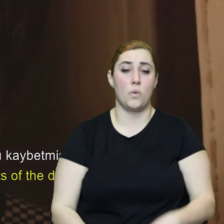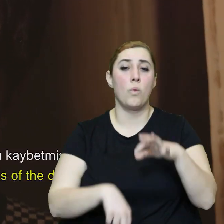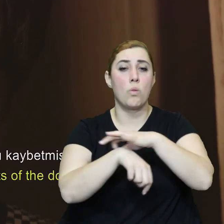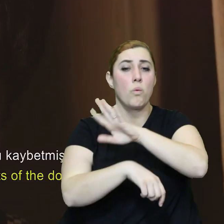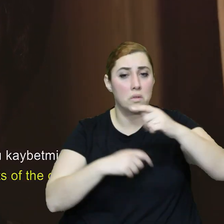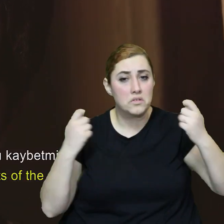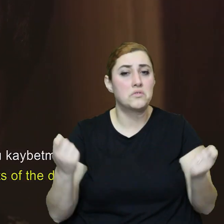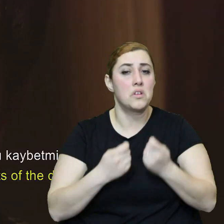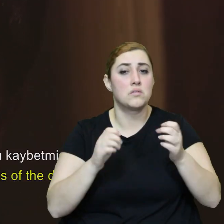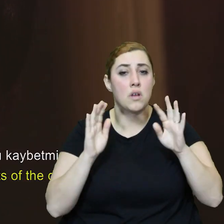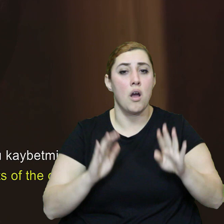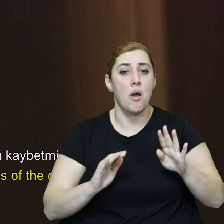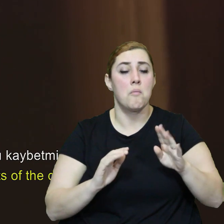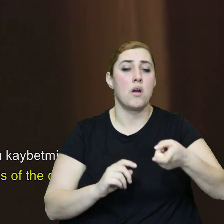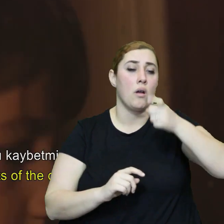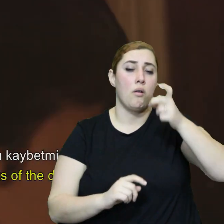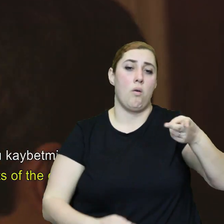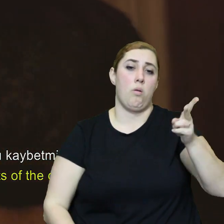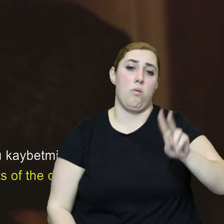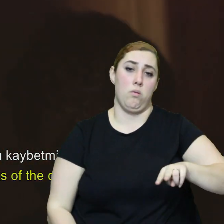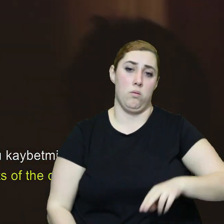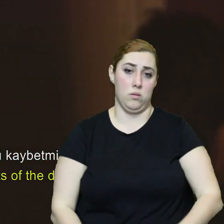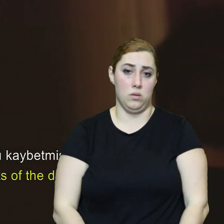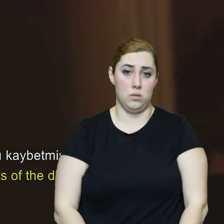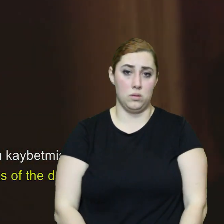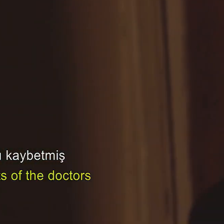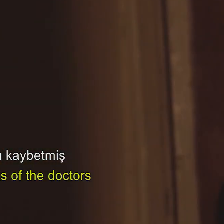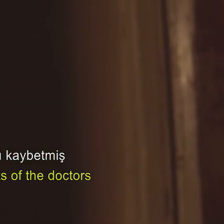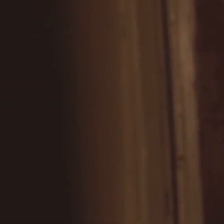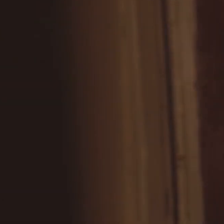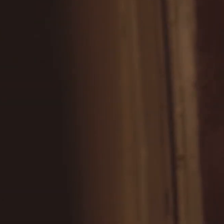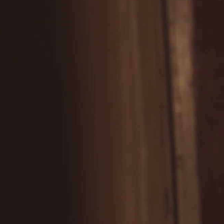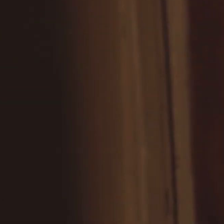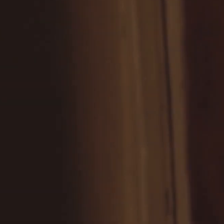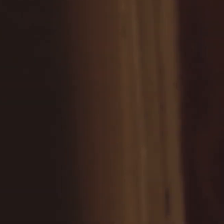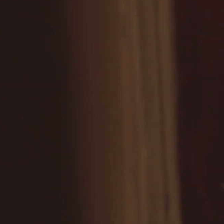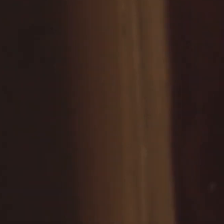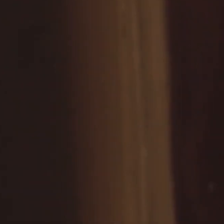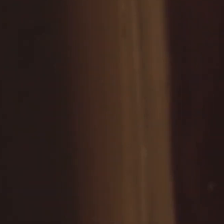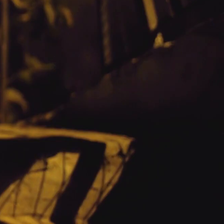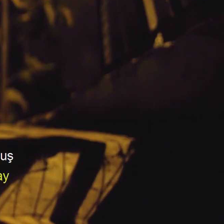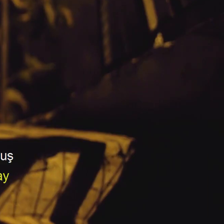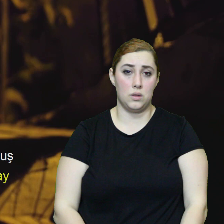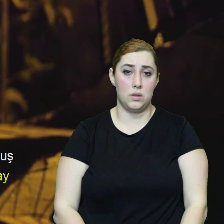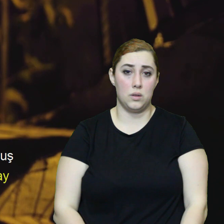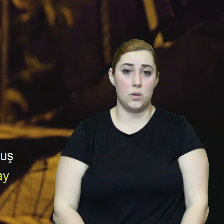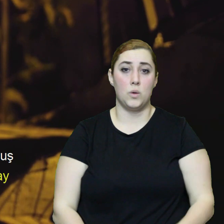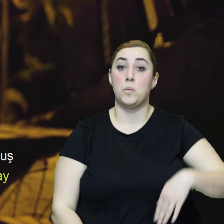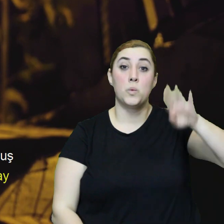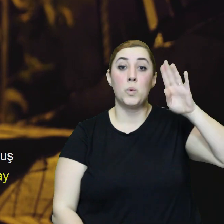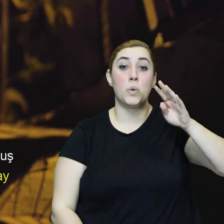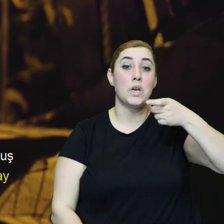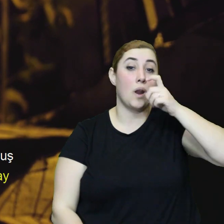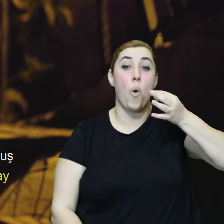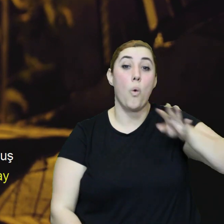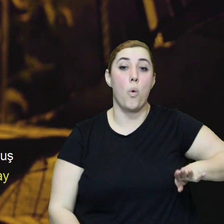Hekimlerin bütün çabasına rağmen hayatını kaybetmiş. Oğlan üzgün koşarak çıktı. Büyük prens o günden